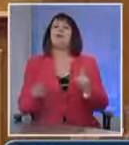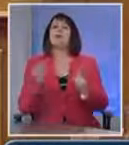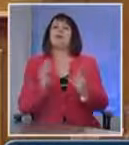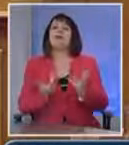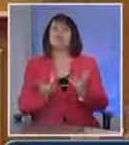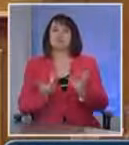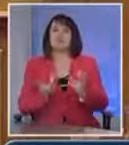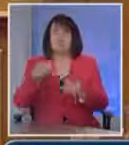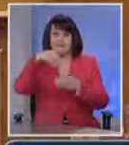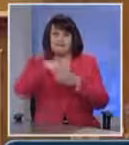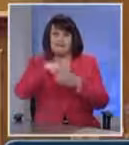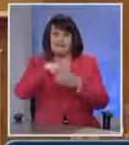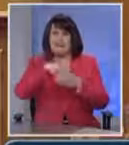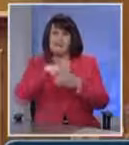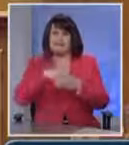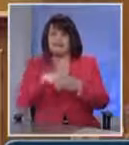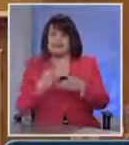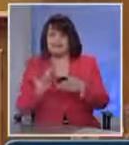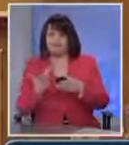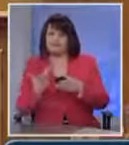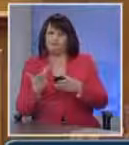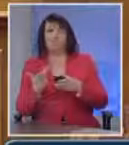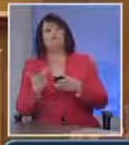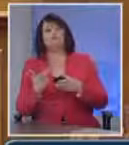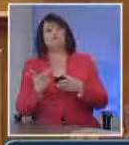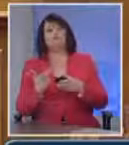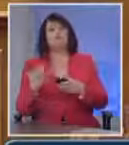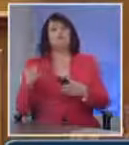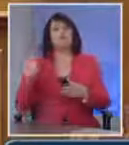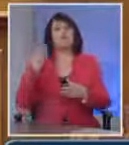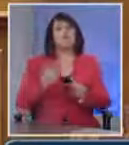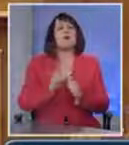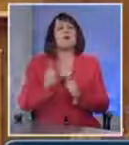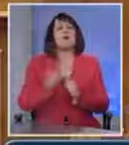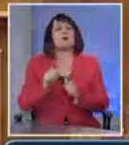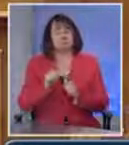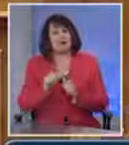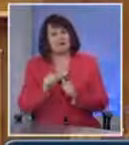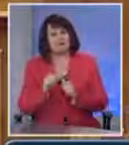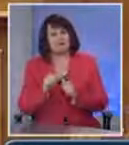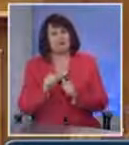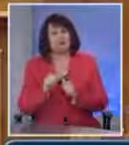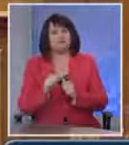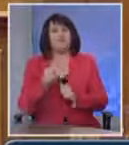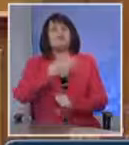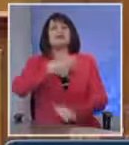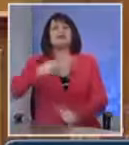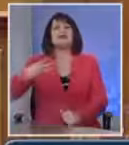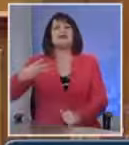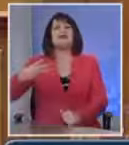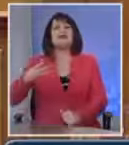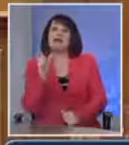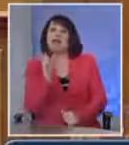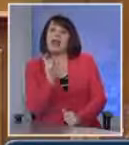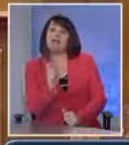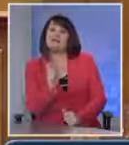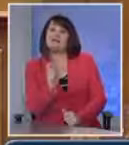είναι το περιεχόμενο που δίνει όλους αυτούς τους μήνες ο ΣΥΡΙΖΑ στη λέξη